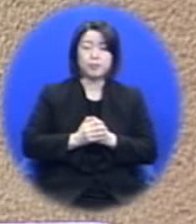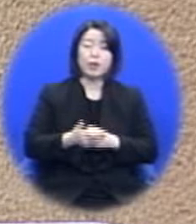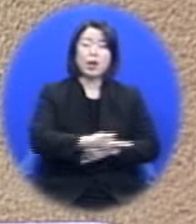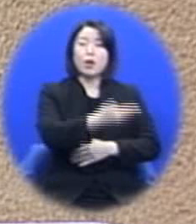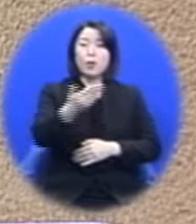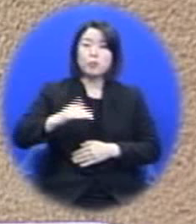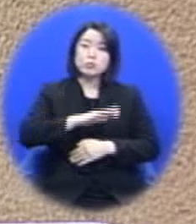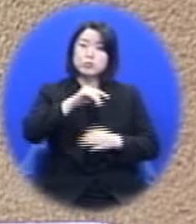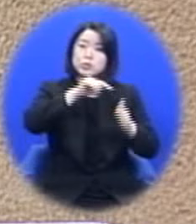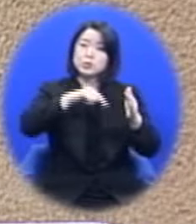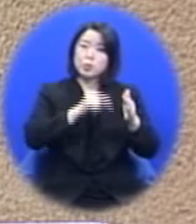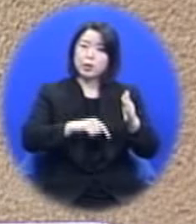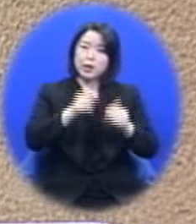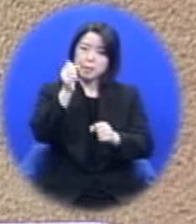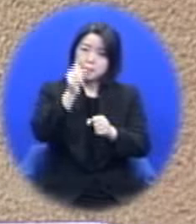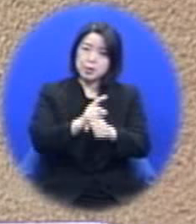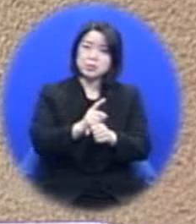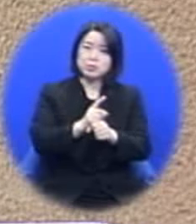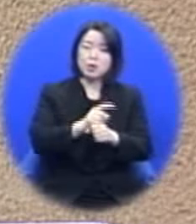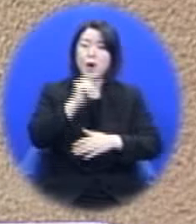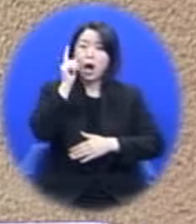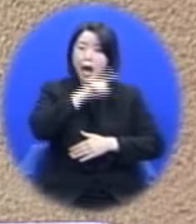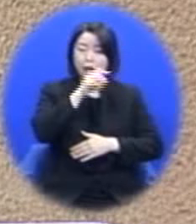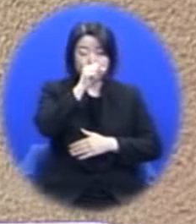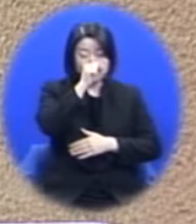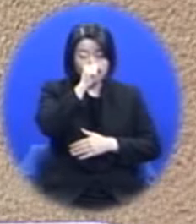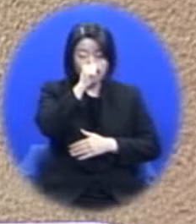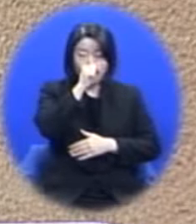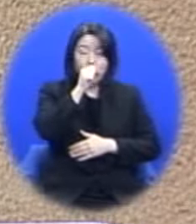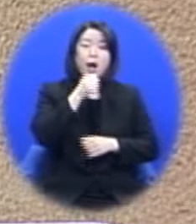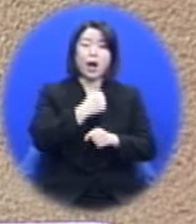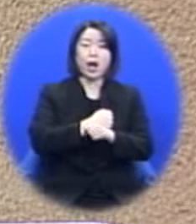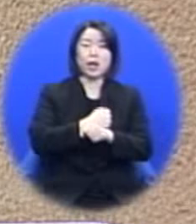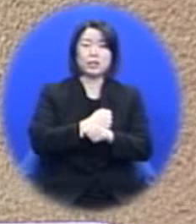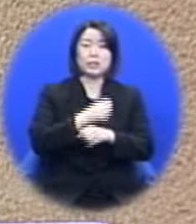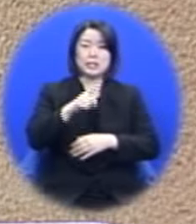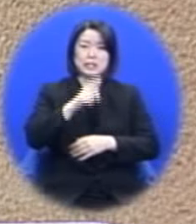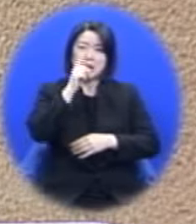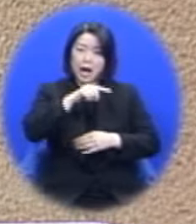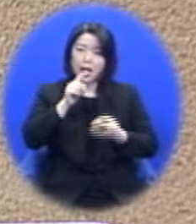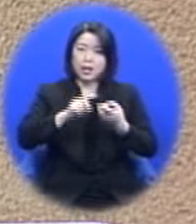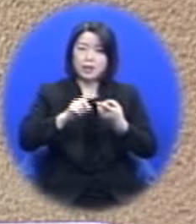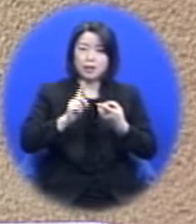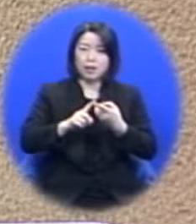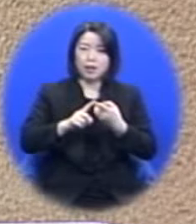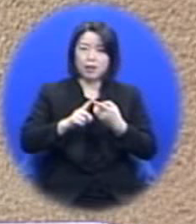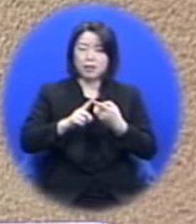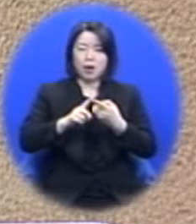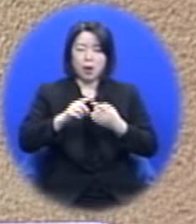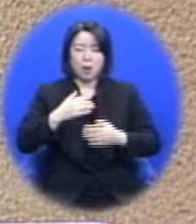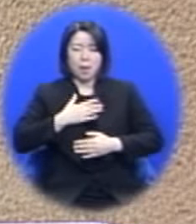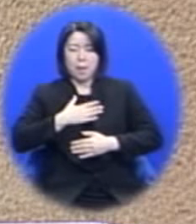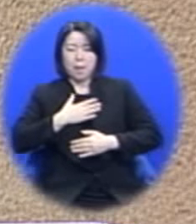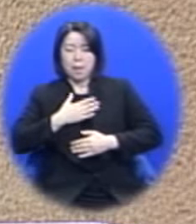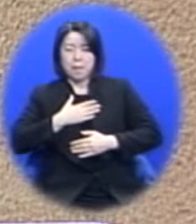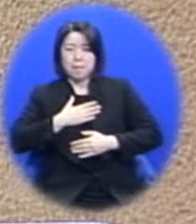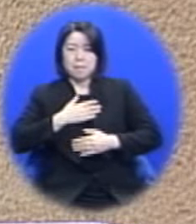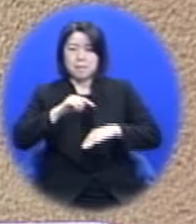여러분, 우리 속에 벌써 악을 좋아하는 이 악에 대한 충동이 있어요.